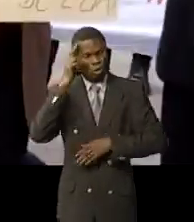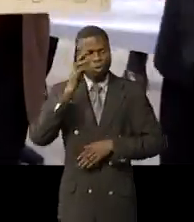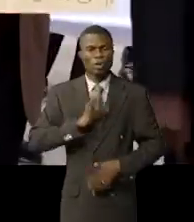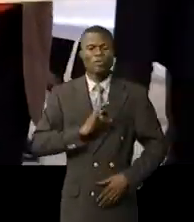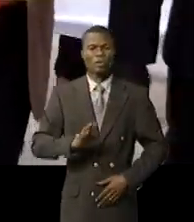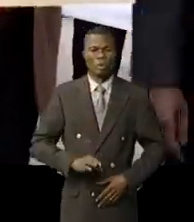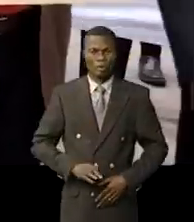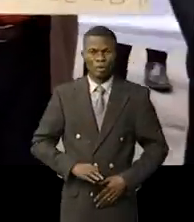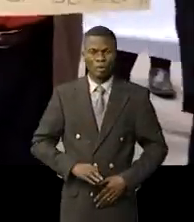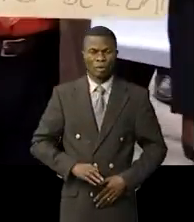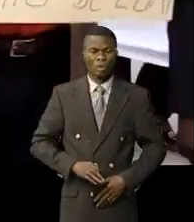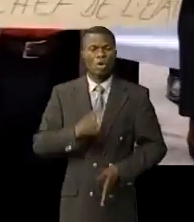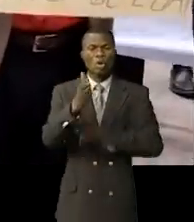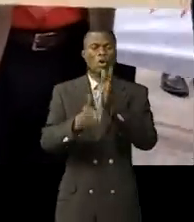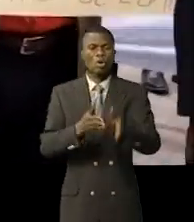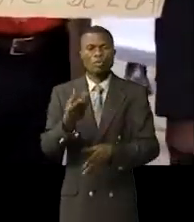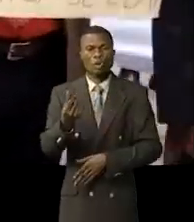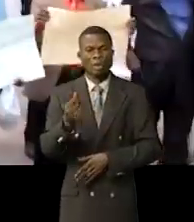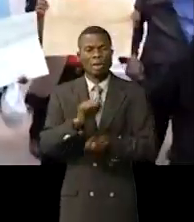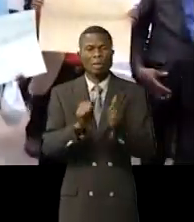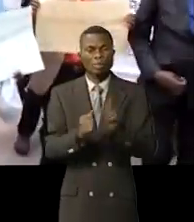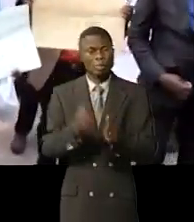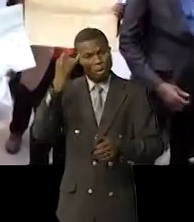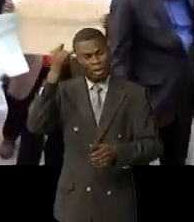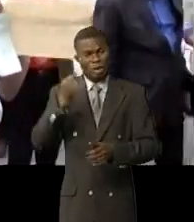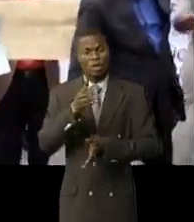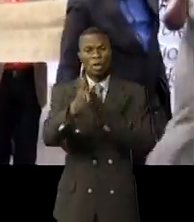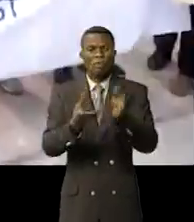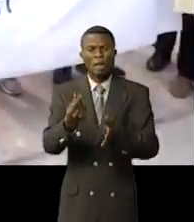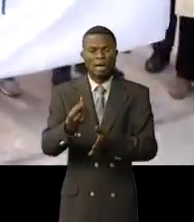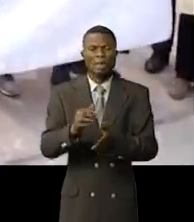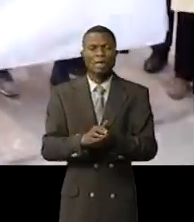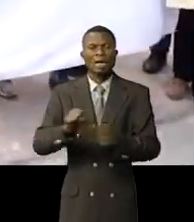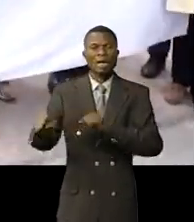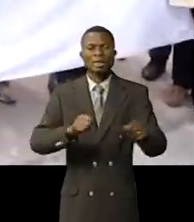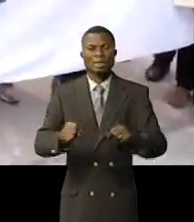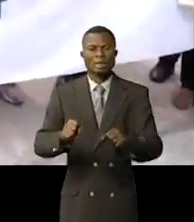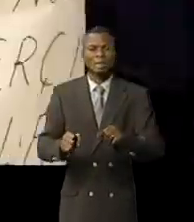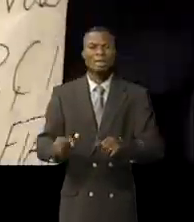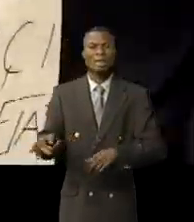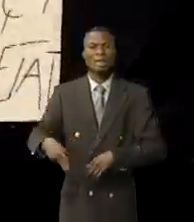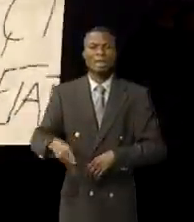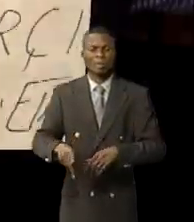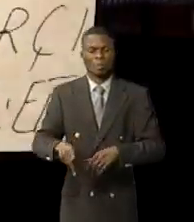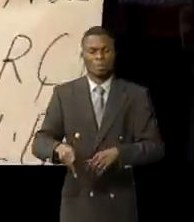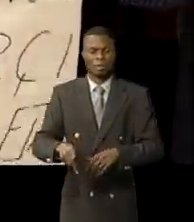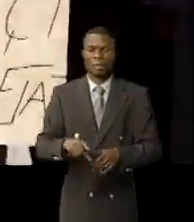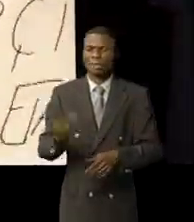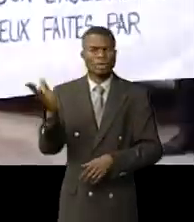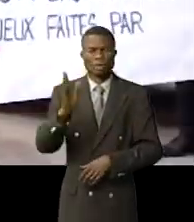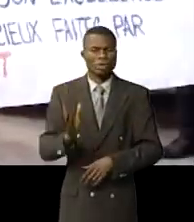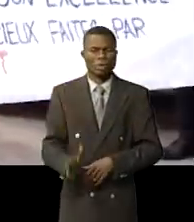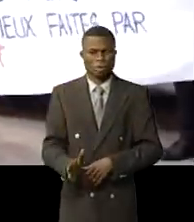Il n'y a jamais eu détournement ni une quelconque tentative de détournement des fonds alloués à la prime ponctuelle de prestataires du